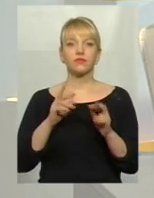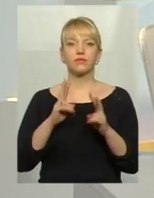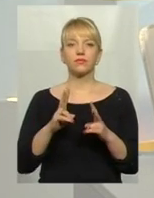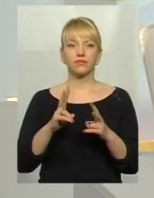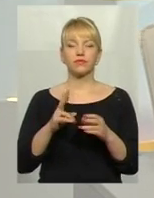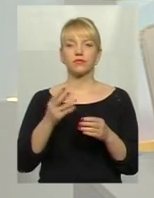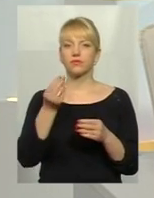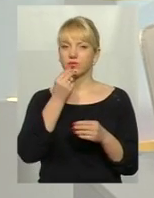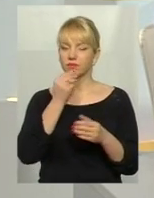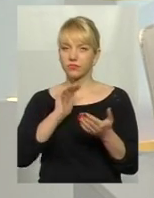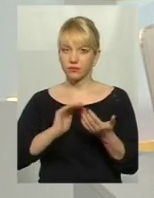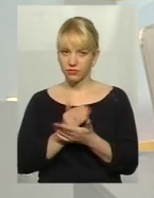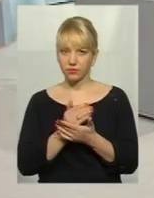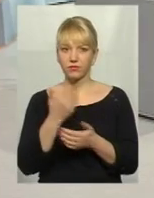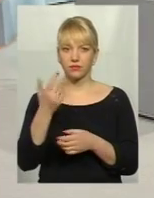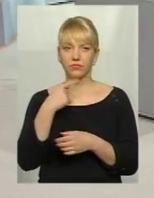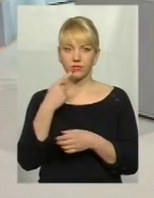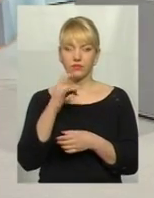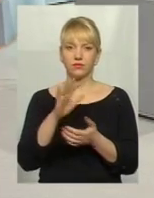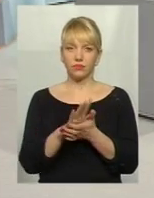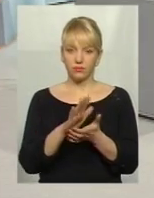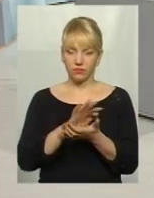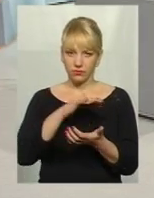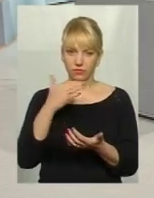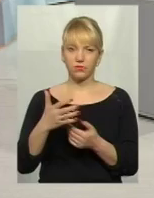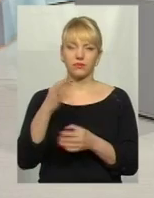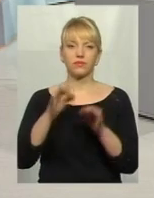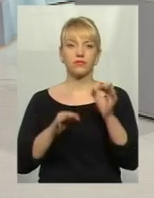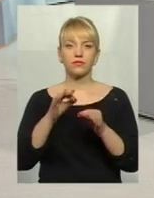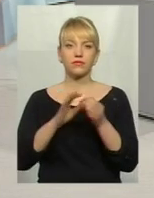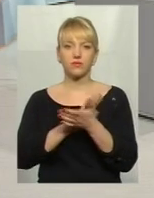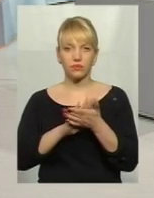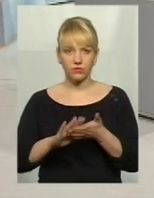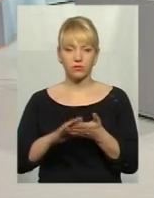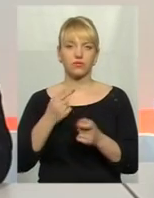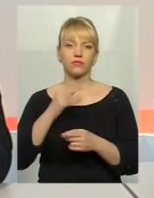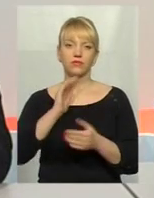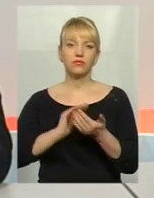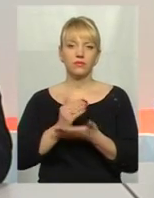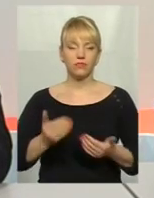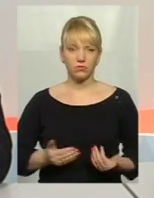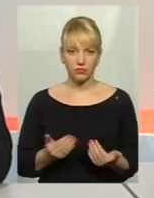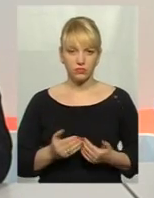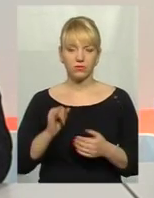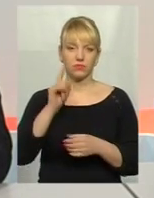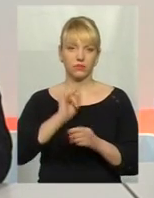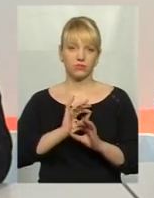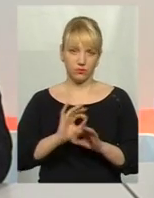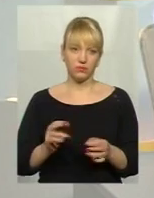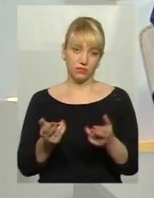Якісне харчування, ви зазначили, сміття, знову ж, екологія, якість життя і комфорт.